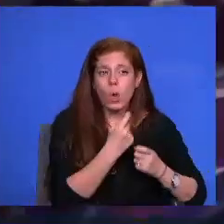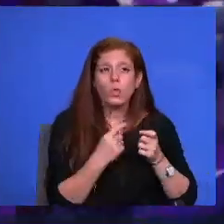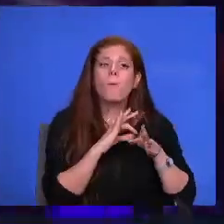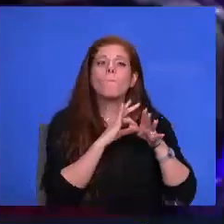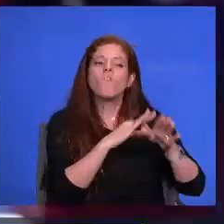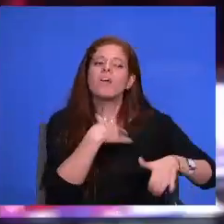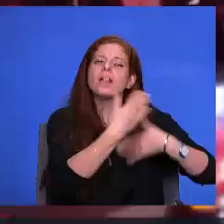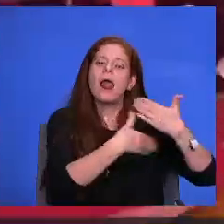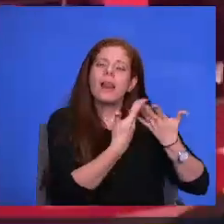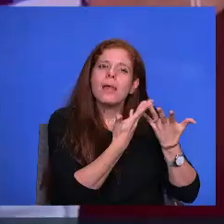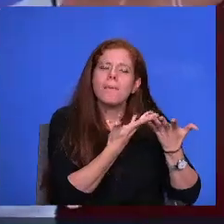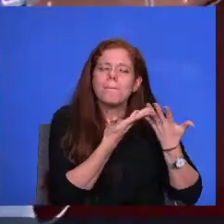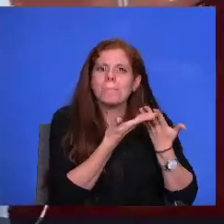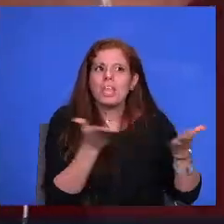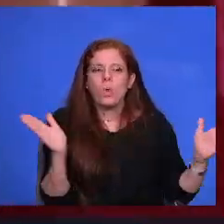חסר תקדים.